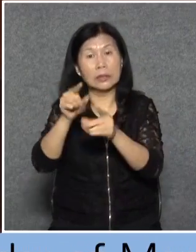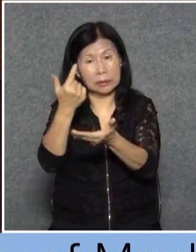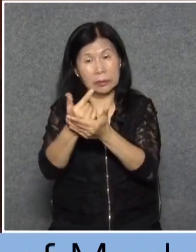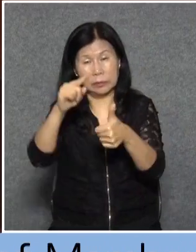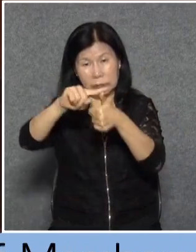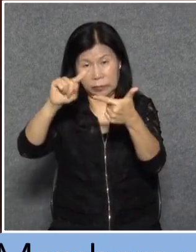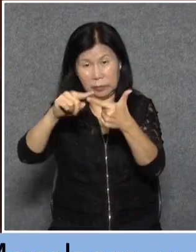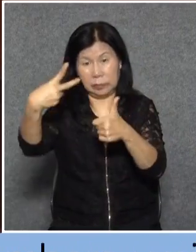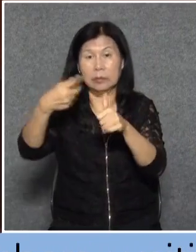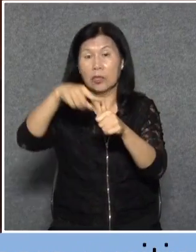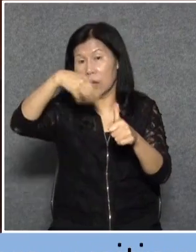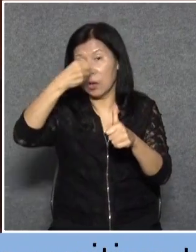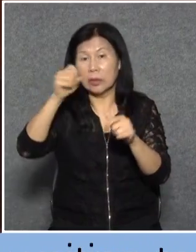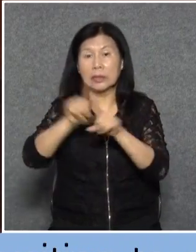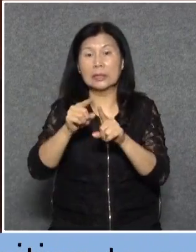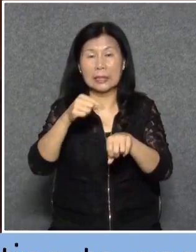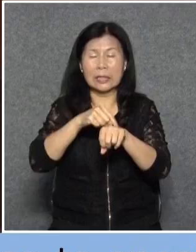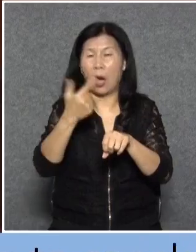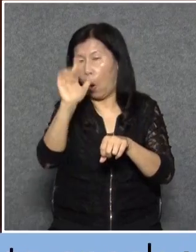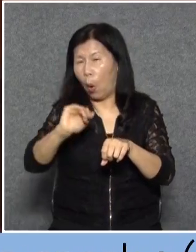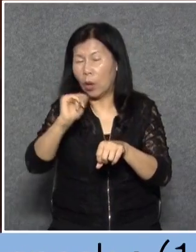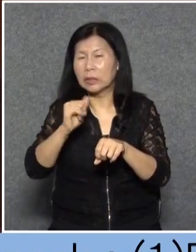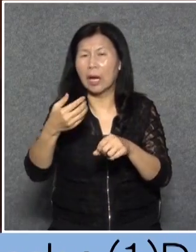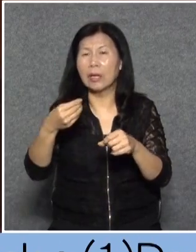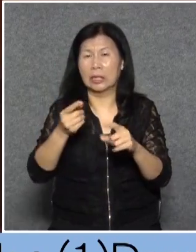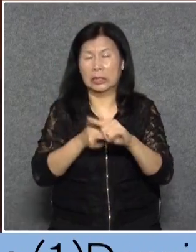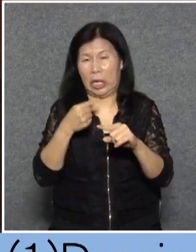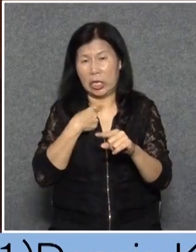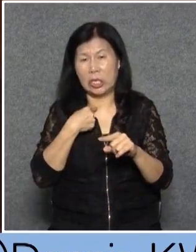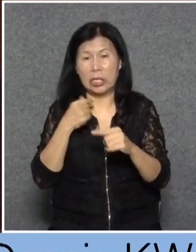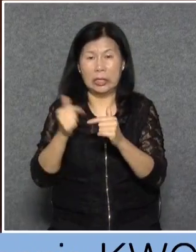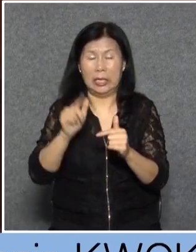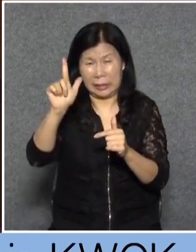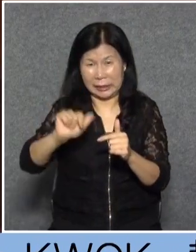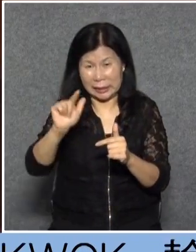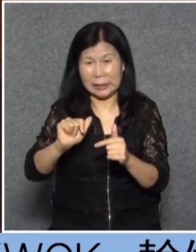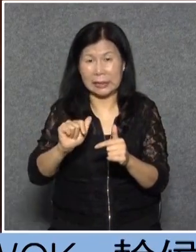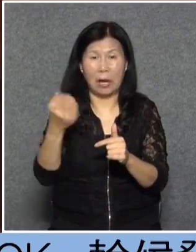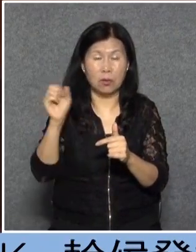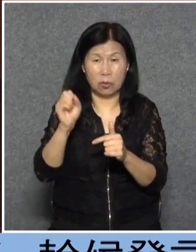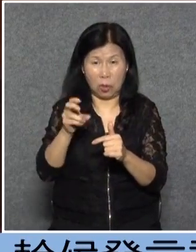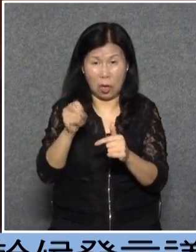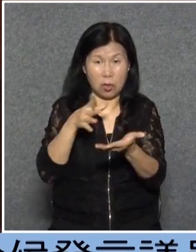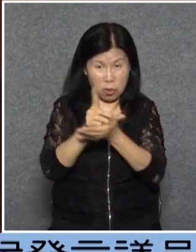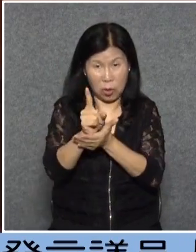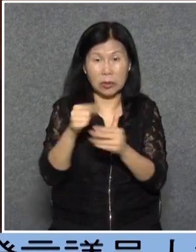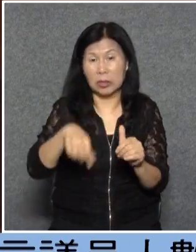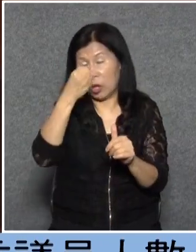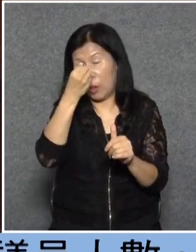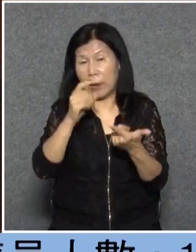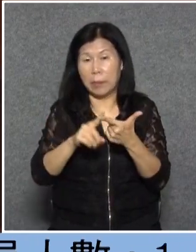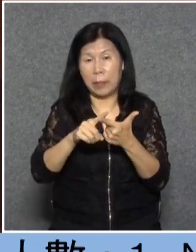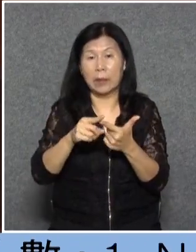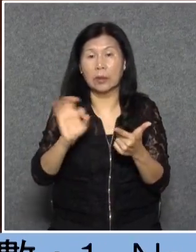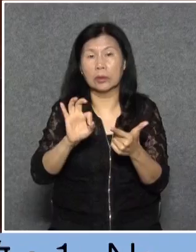個，第一，香港沒有足夠的市場去的需求維持一個原授專利制度；第二，香港是沒